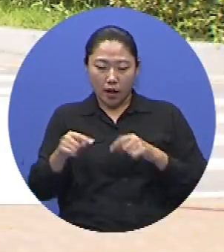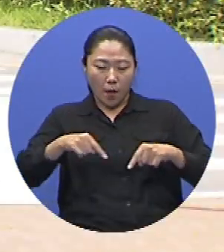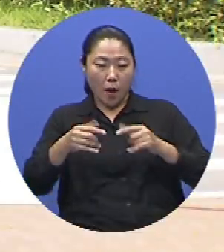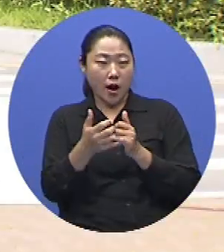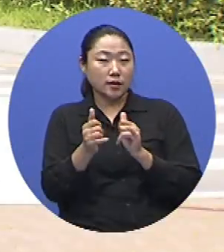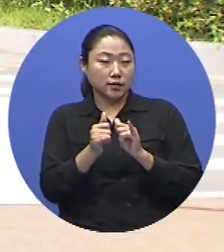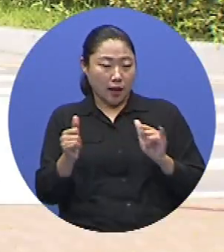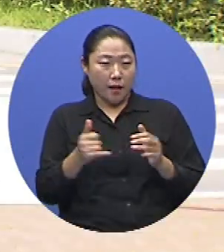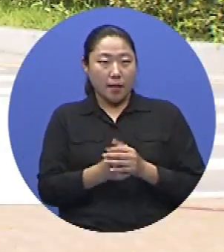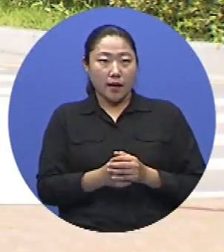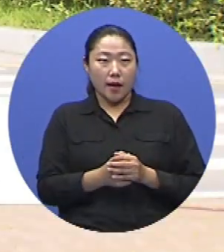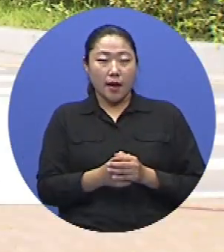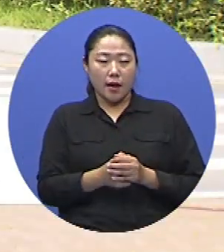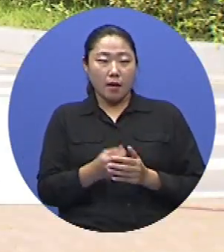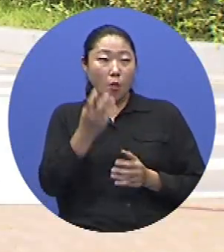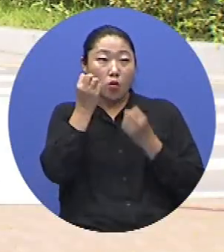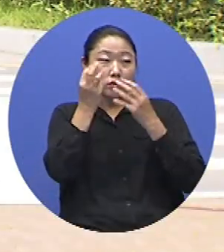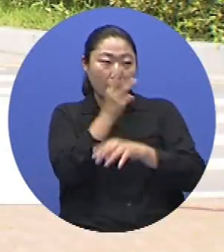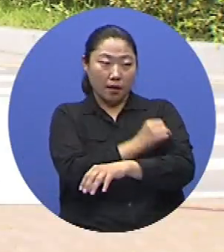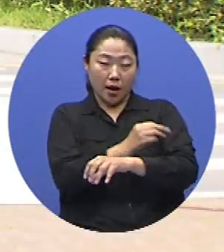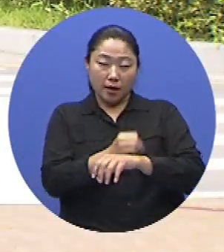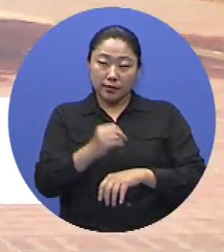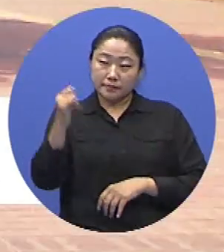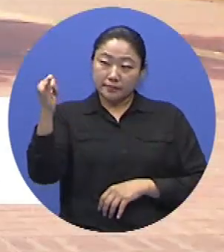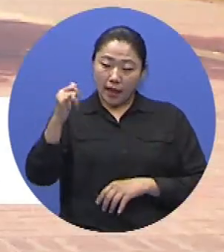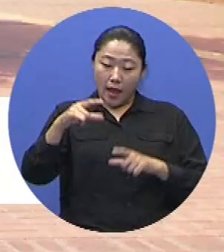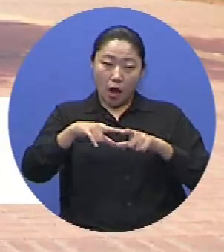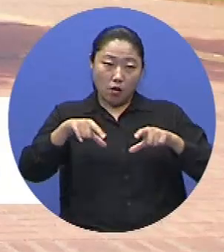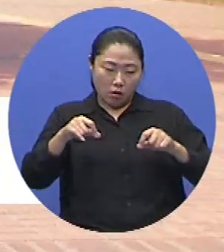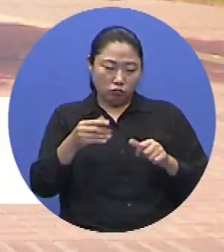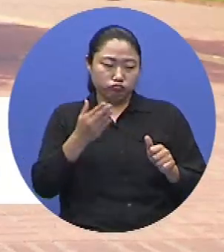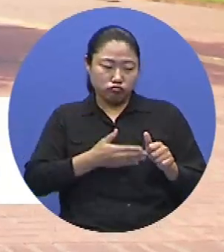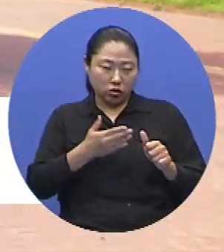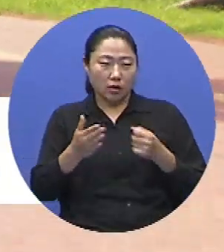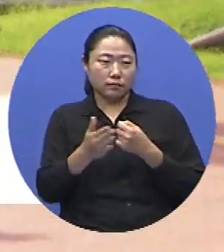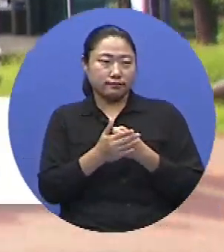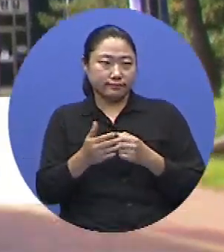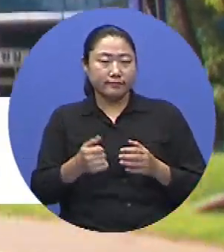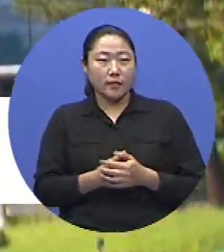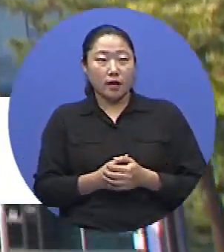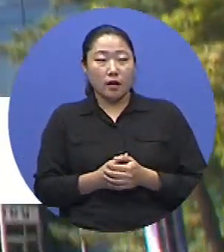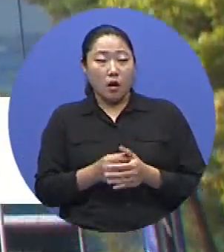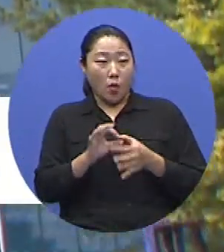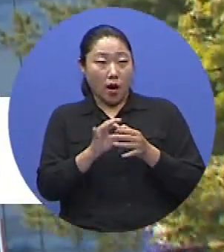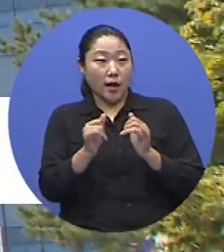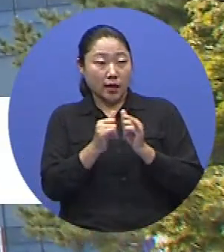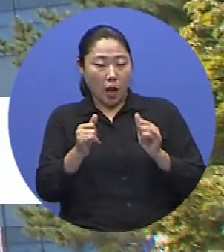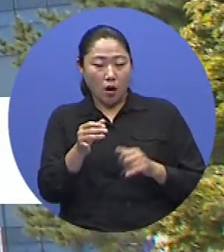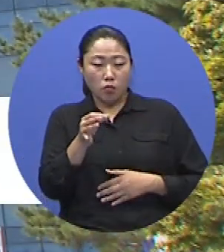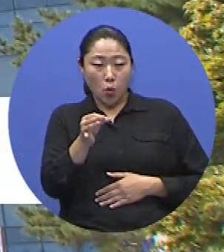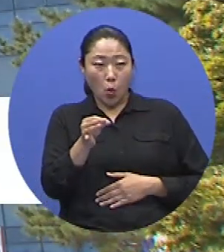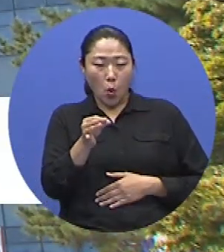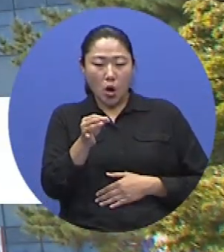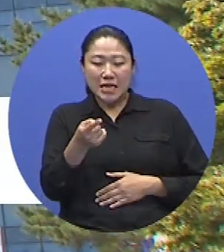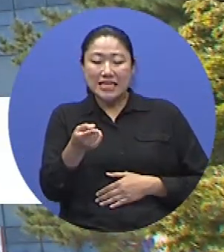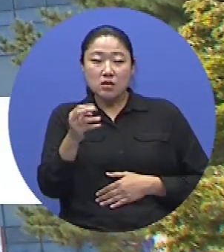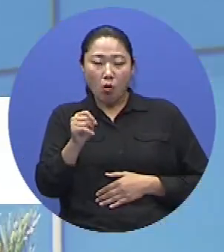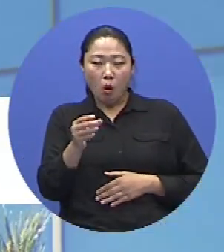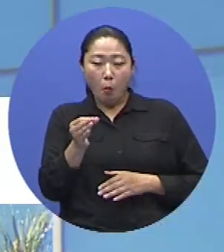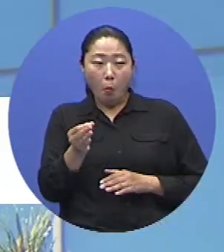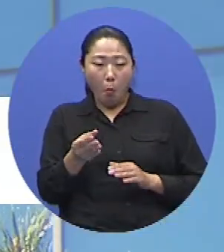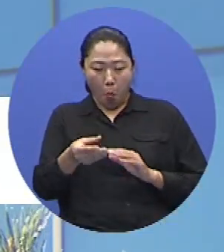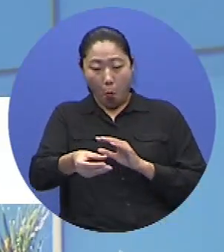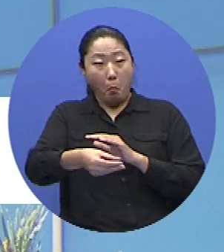정치인들에게 새만금 수상 태양광 발전 사업과 관련한 청탁을 하는 대가로 업계 관계자들로부터 1억 원 상당의